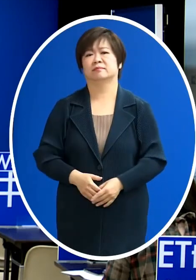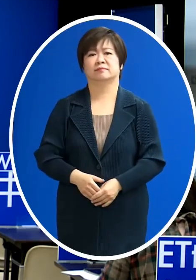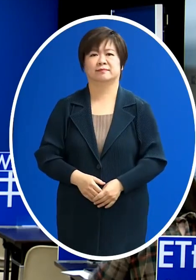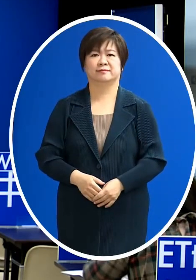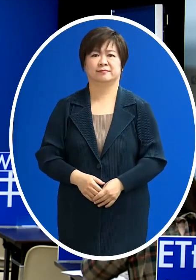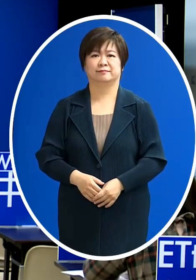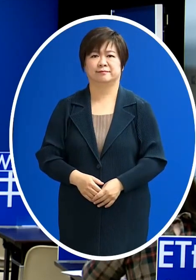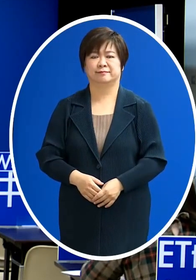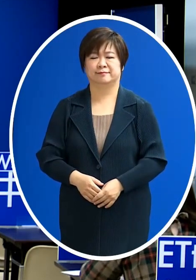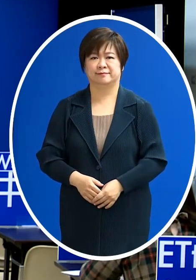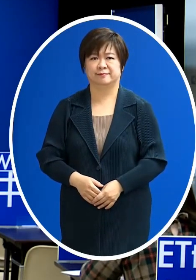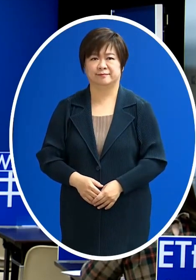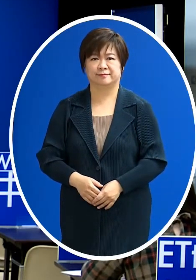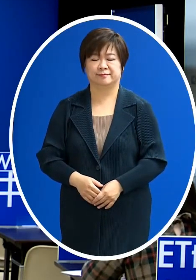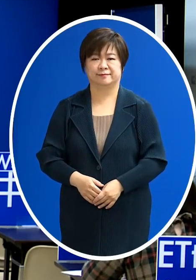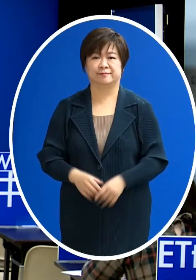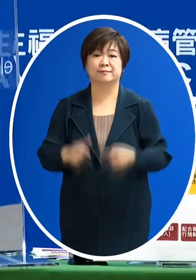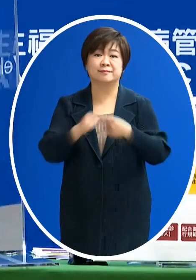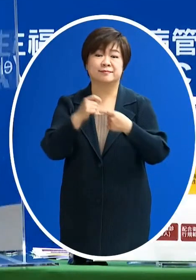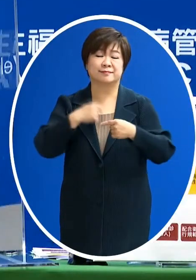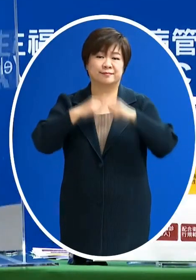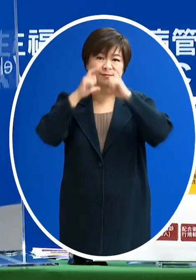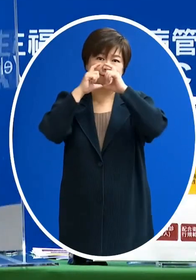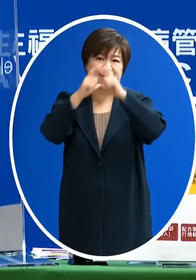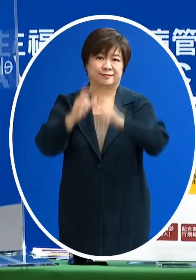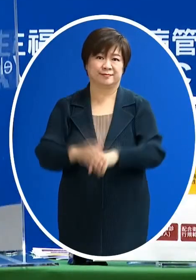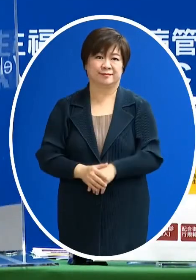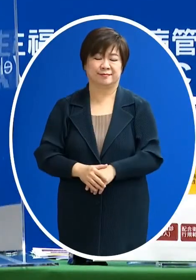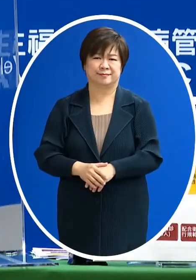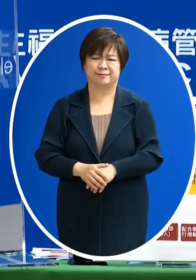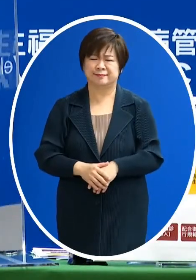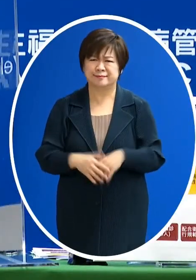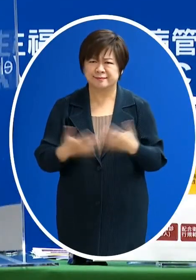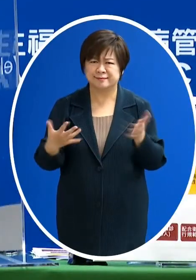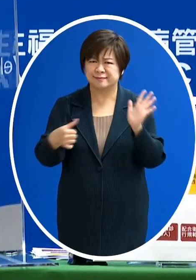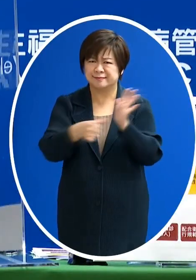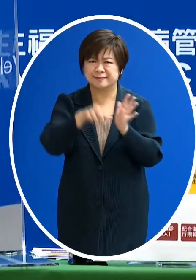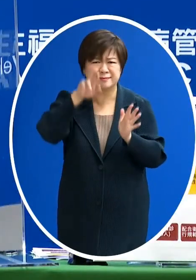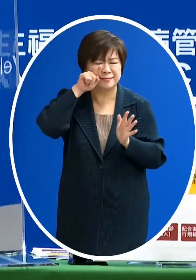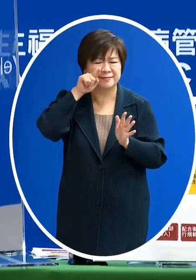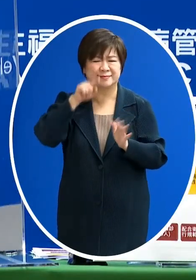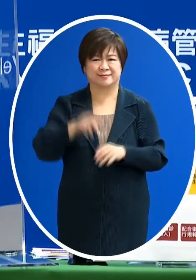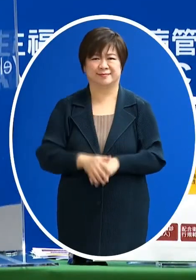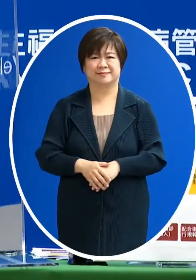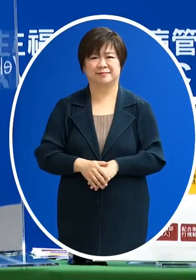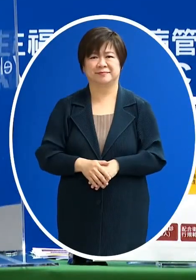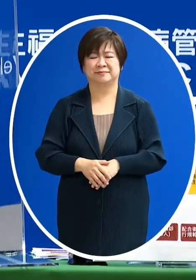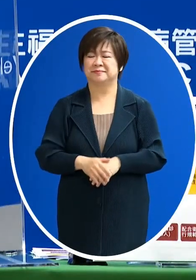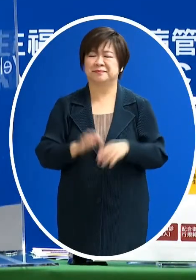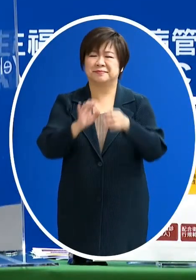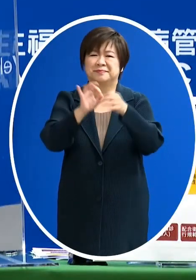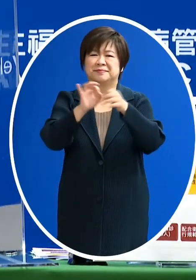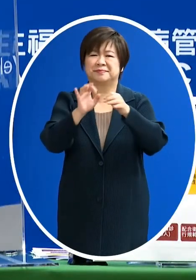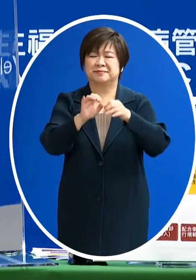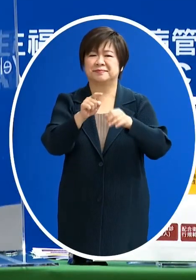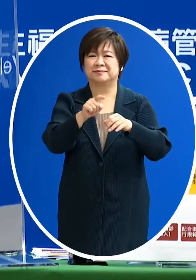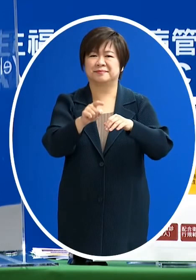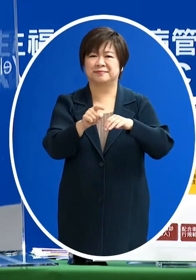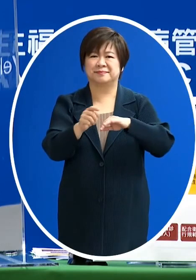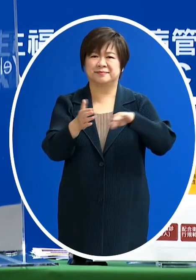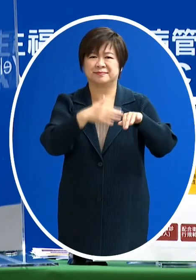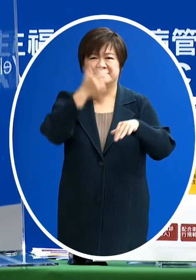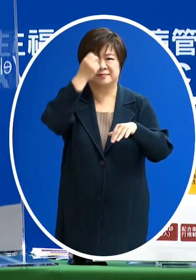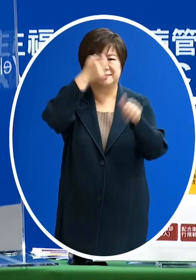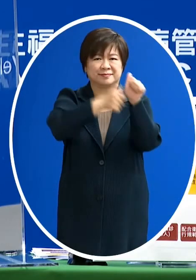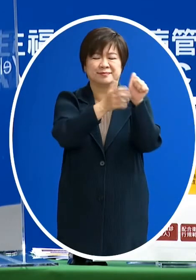错什么名字？那我第一个先回答，刚才说打错名字是怎么样？好，没关系，我先等庄副知道庄